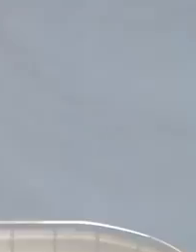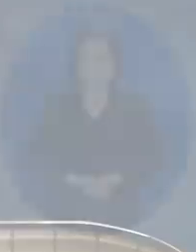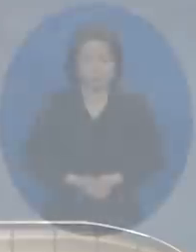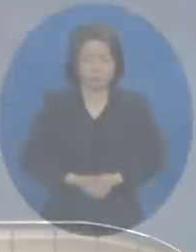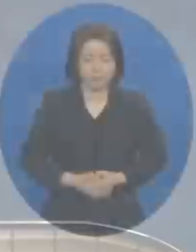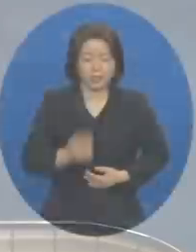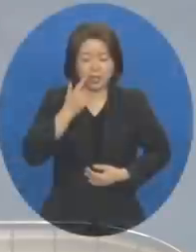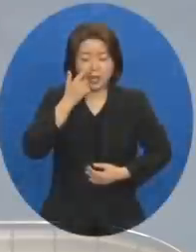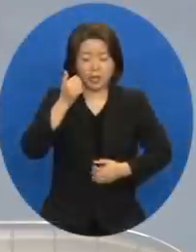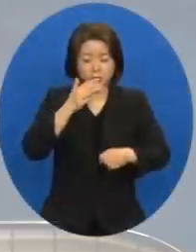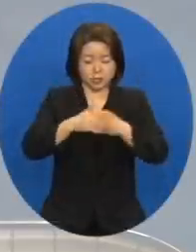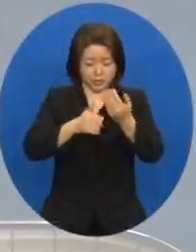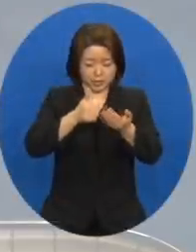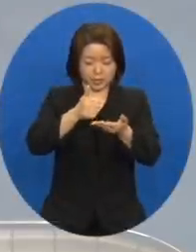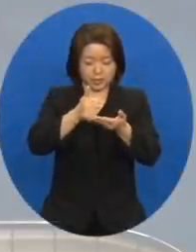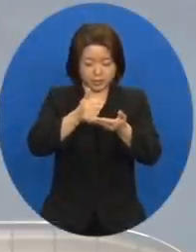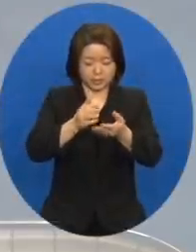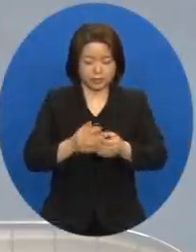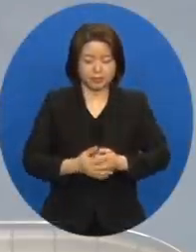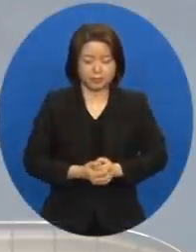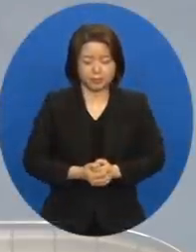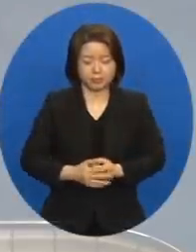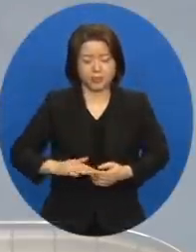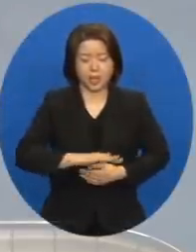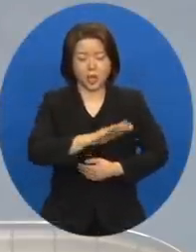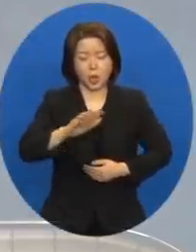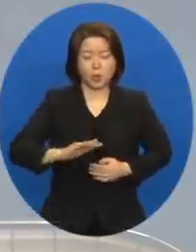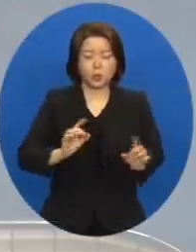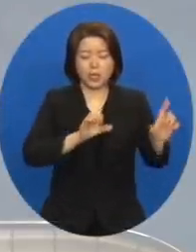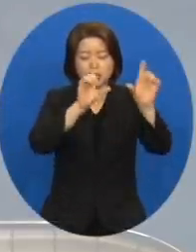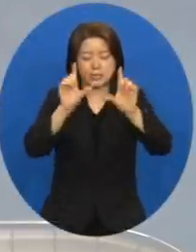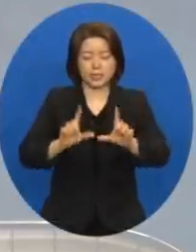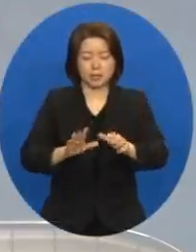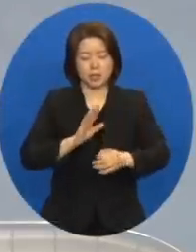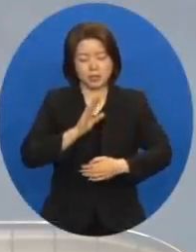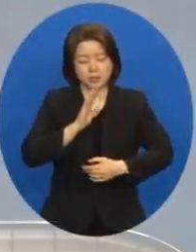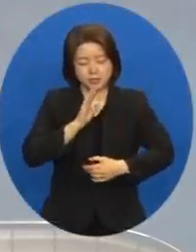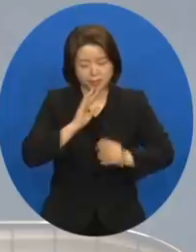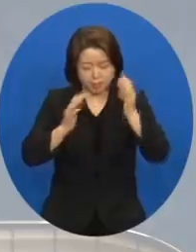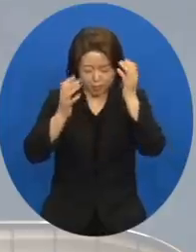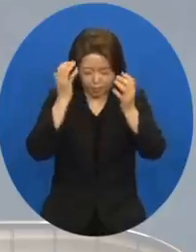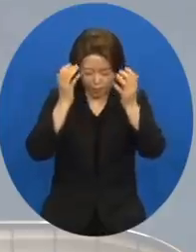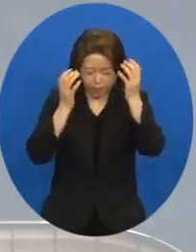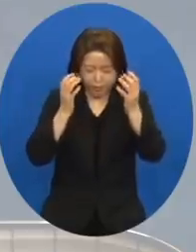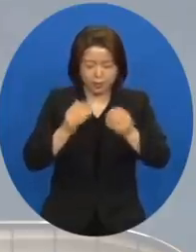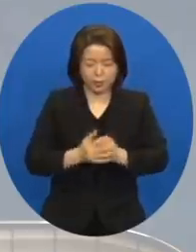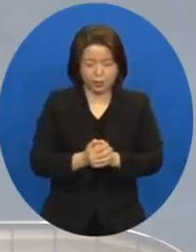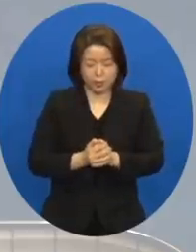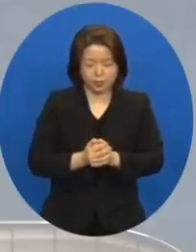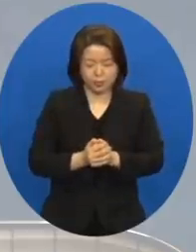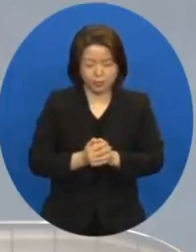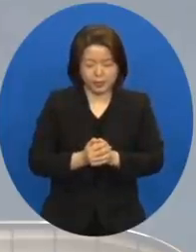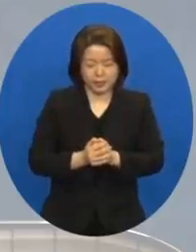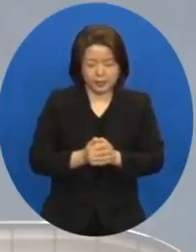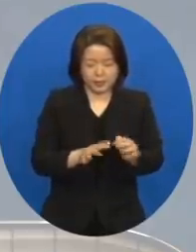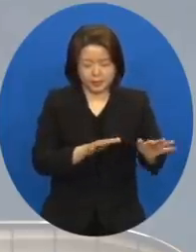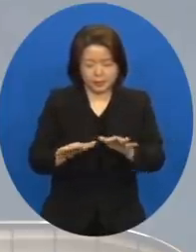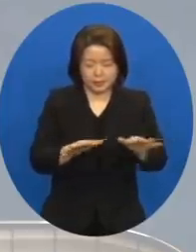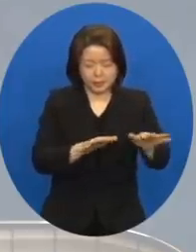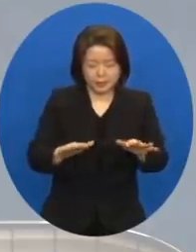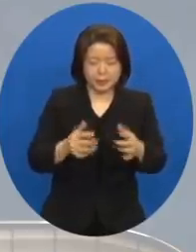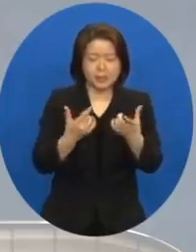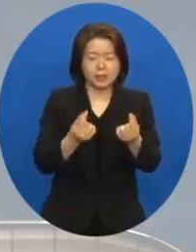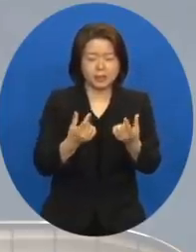아버지 하나님 우리의 삶이 너무 혼란스럽고 터가 흔들리는 것 같은